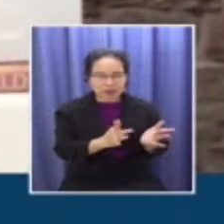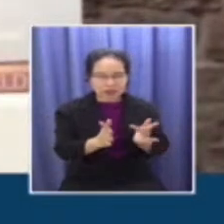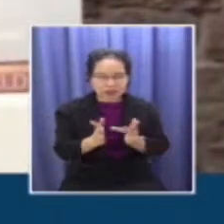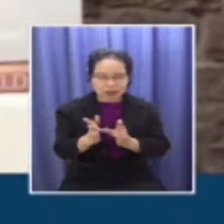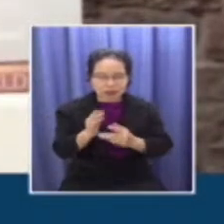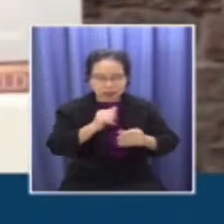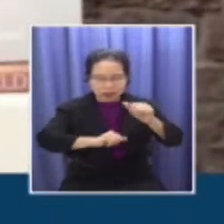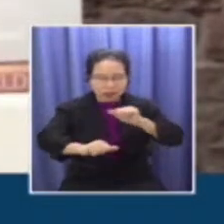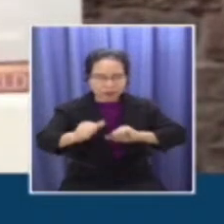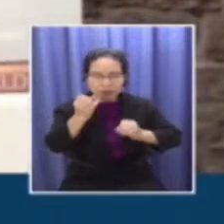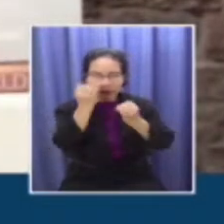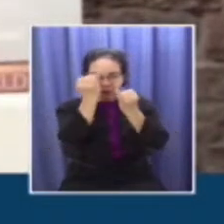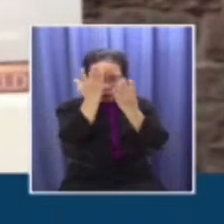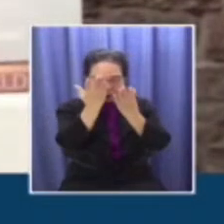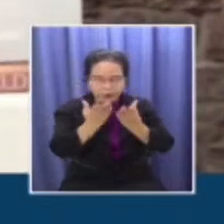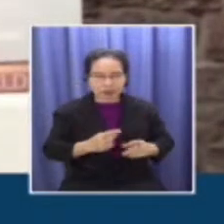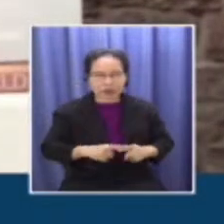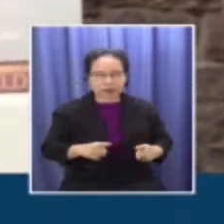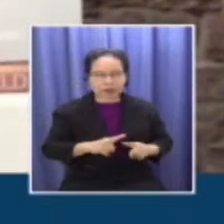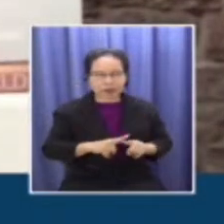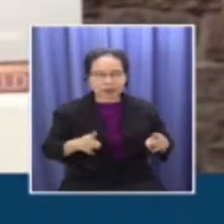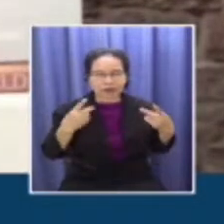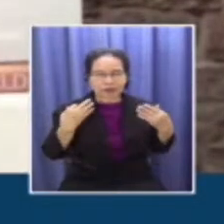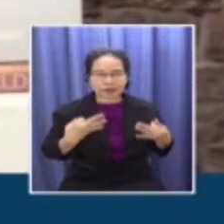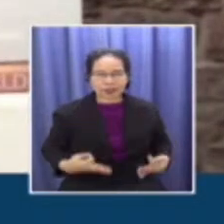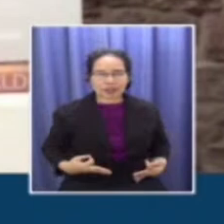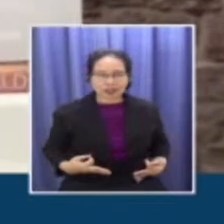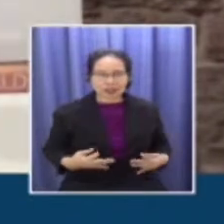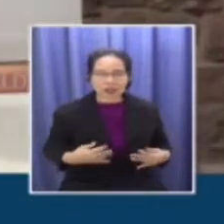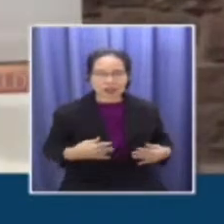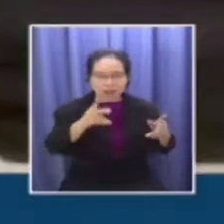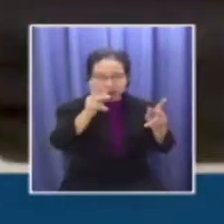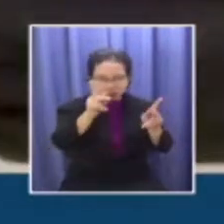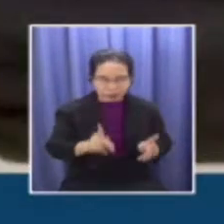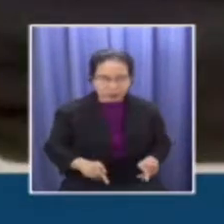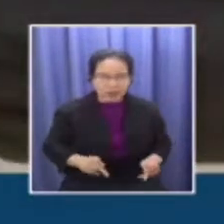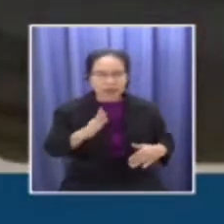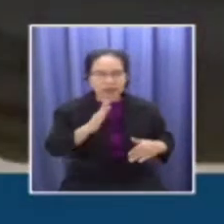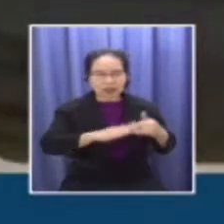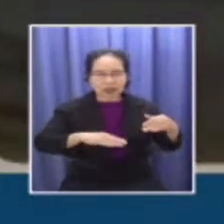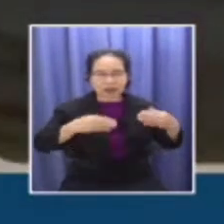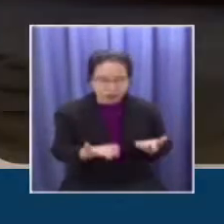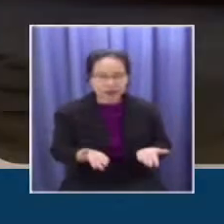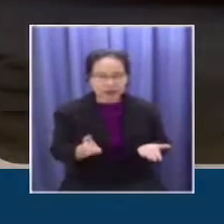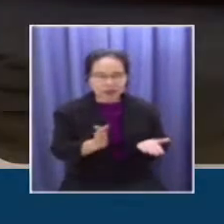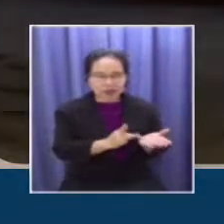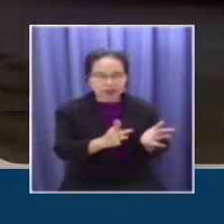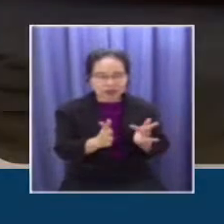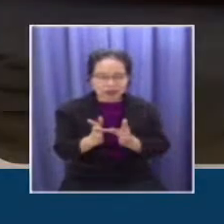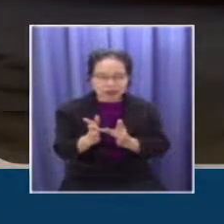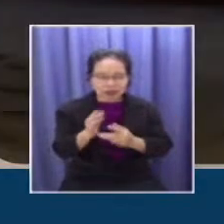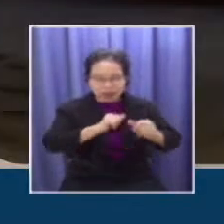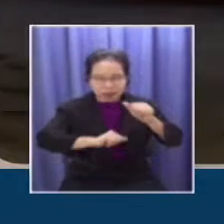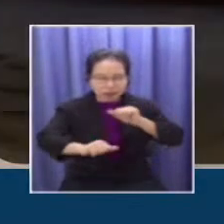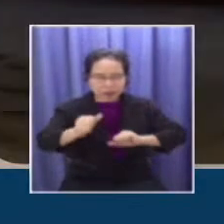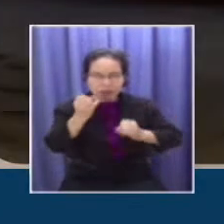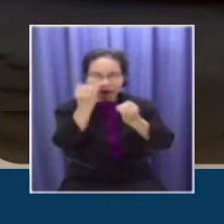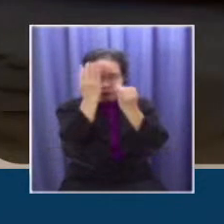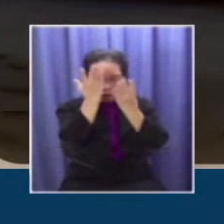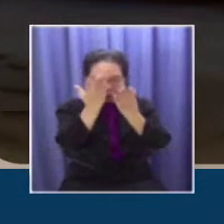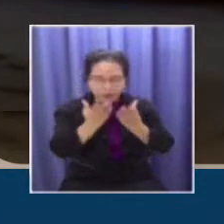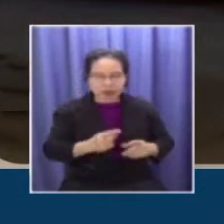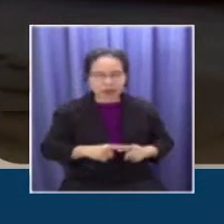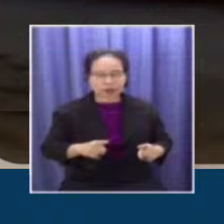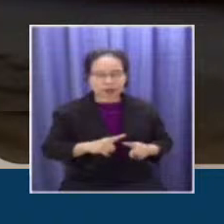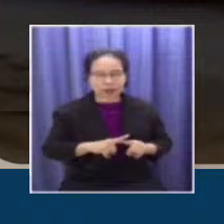awanu ye wo Twerɛ Kronkron mu ansampo na abode mu nyansa pe Adesua benya fidi a yade hwe ma wanketenkete